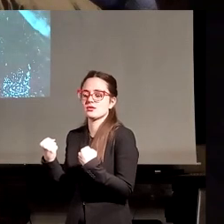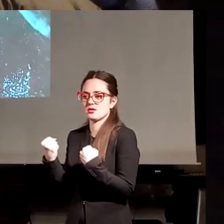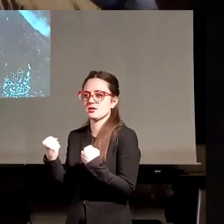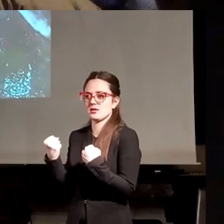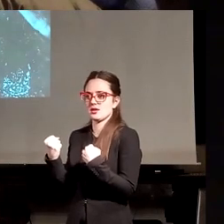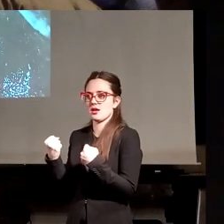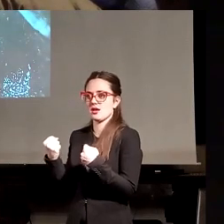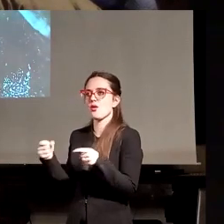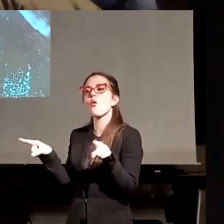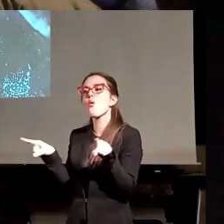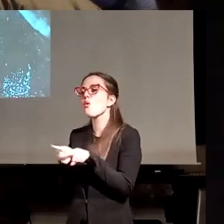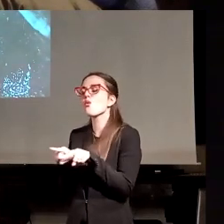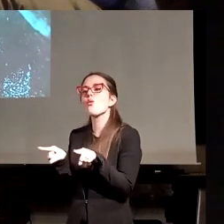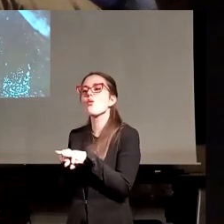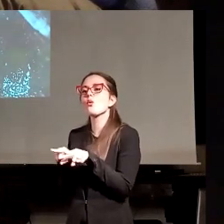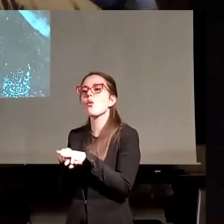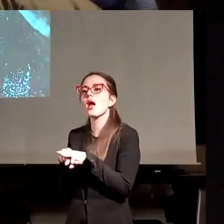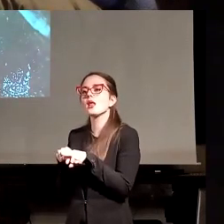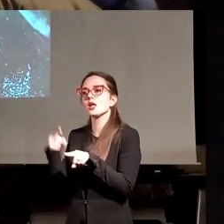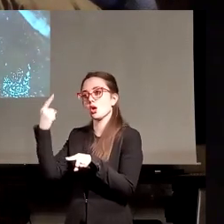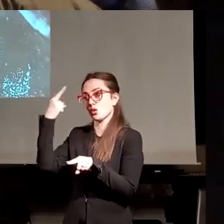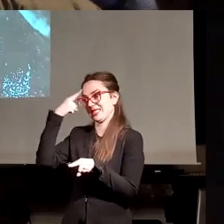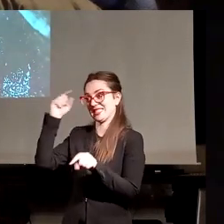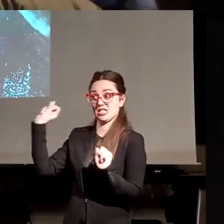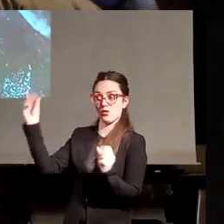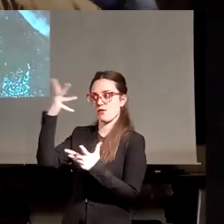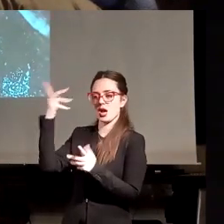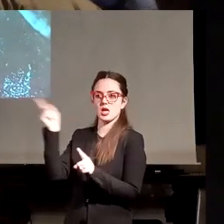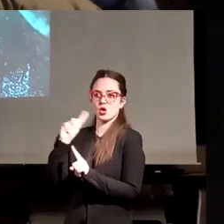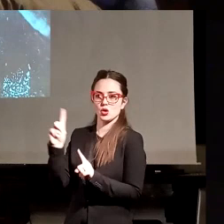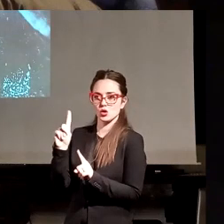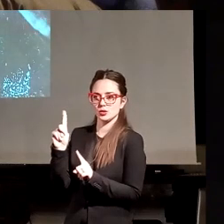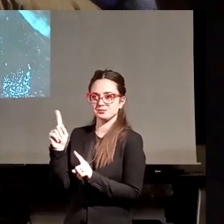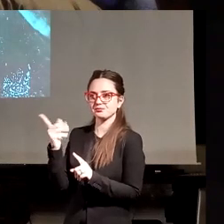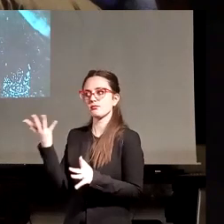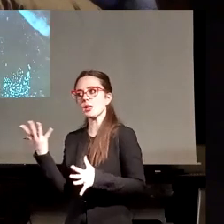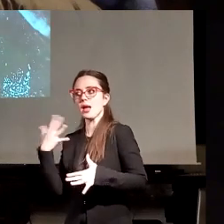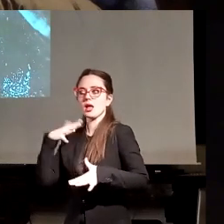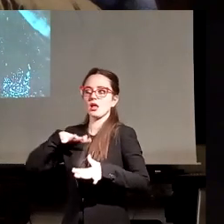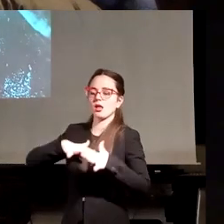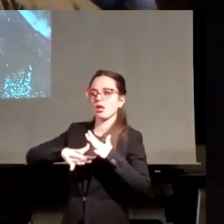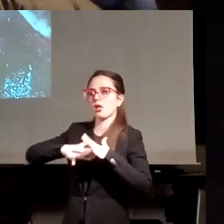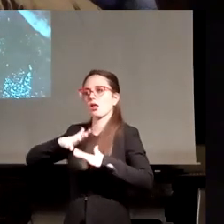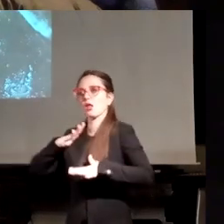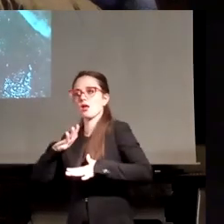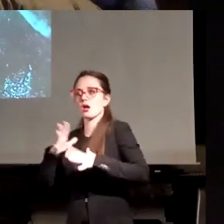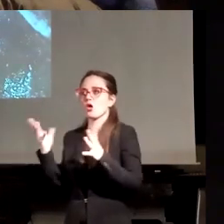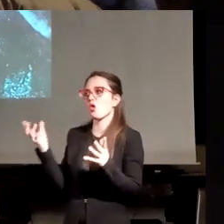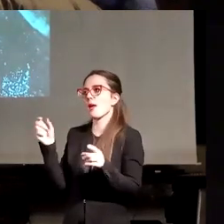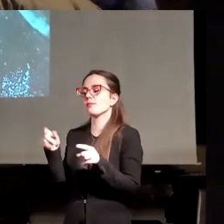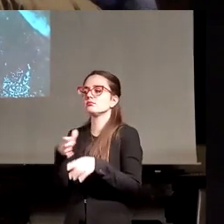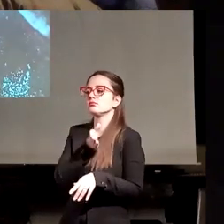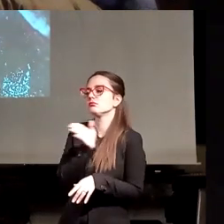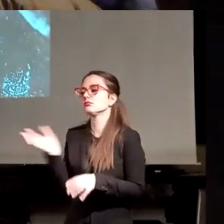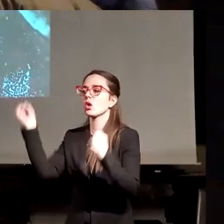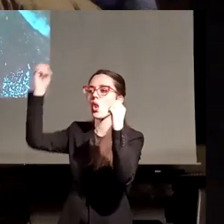diciamo non è schizofrenico il senso tecnico ma di oscillazione massima tra la luce e l'ombra